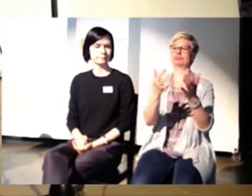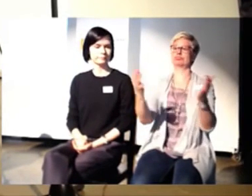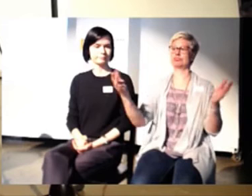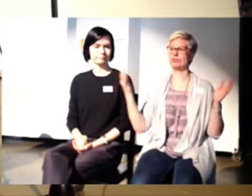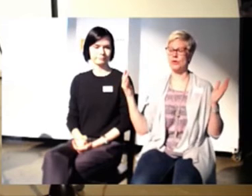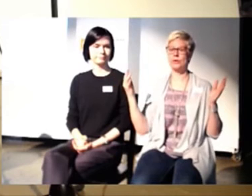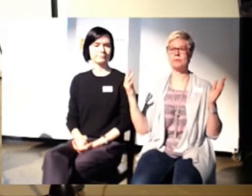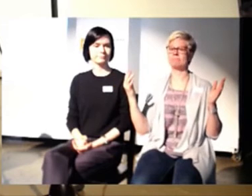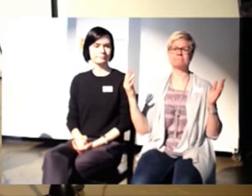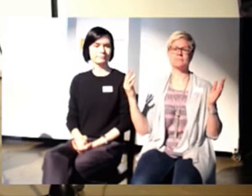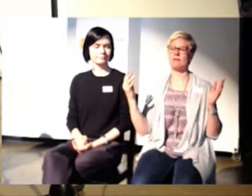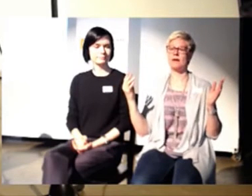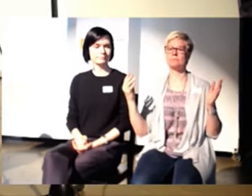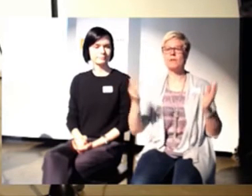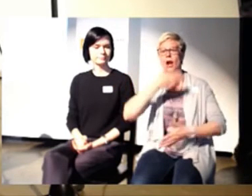poimin nyt tähän